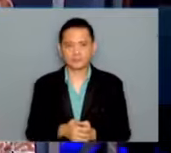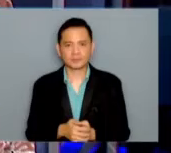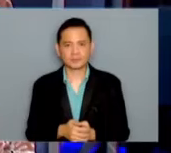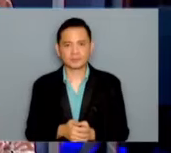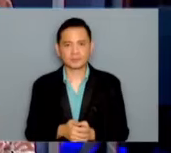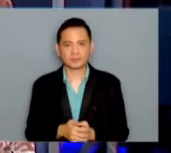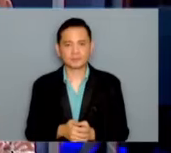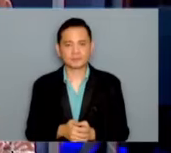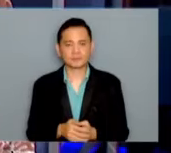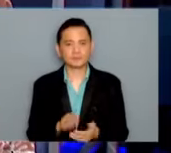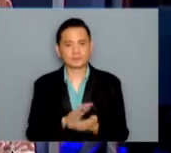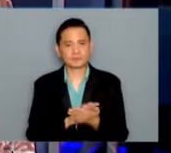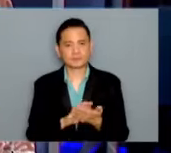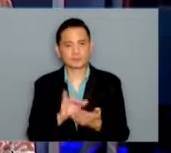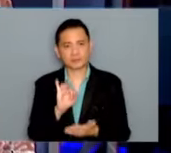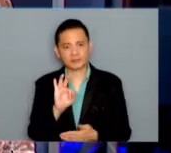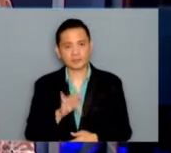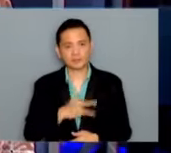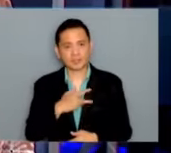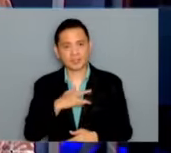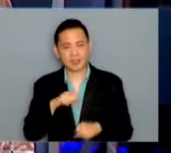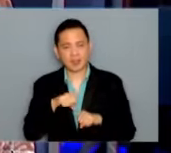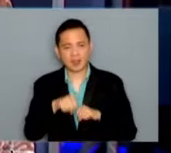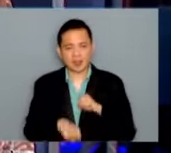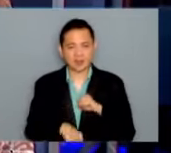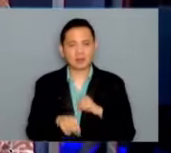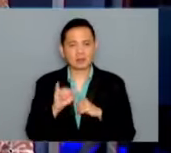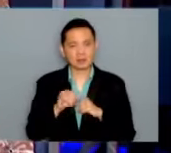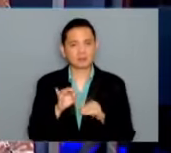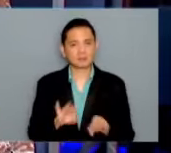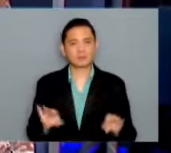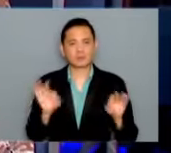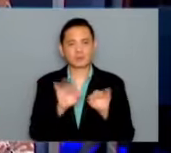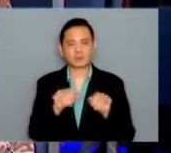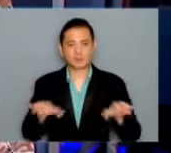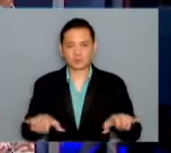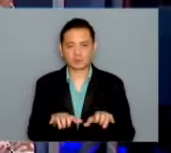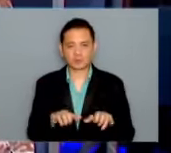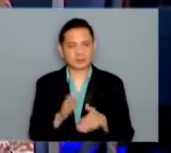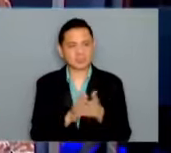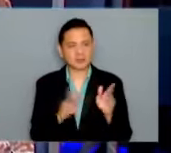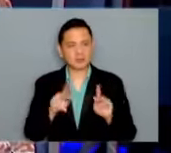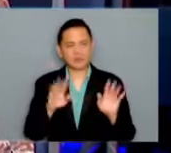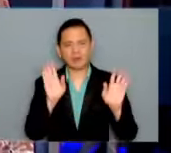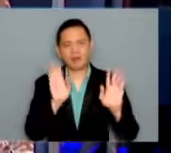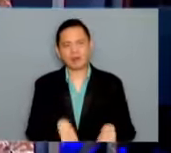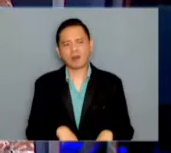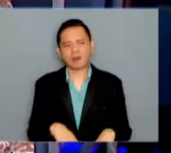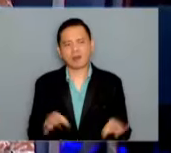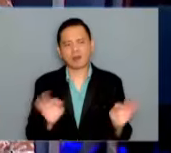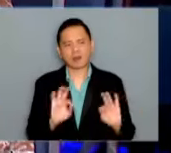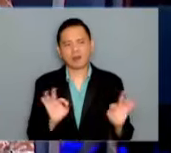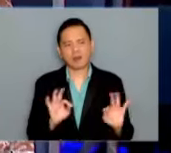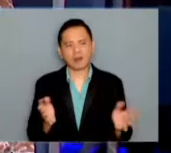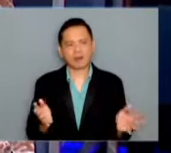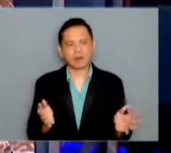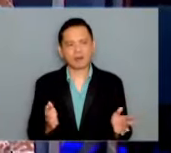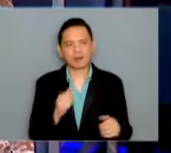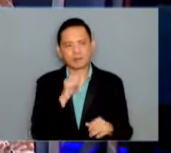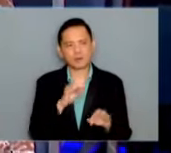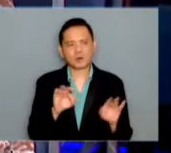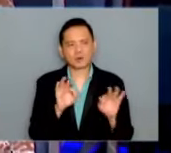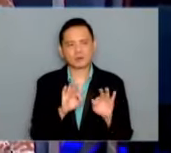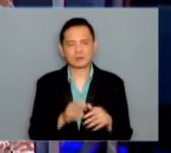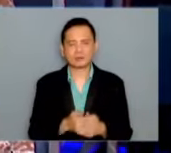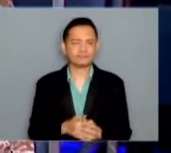po yan kung kayo yung nakakaranas. Kung kayo naman yung nagsasabing, ano ba naman yan? Kasi marami din namang hindi nakakaramdam ng ganon,